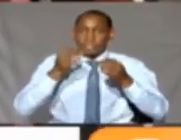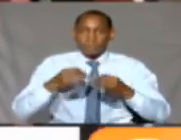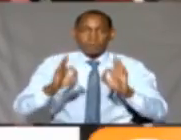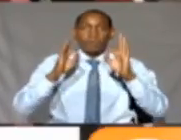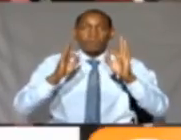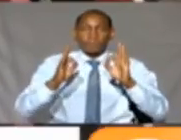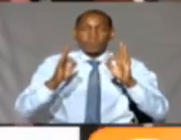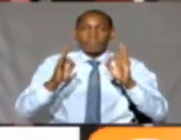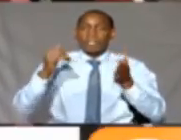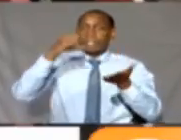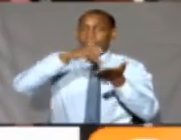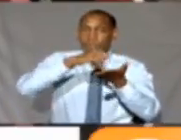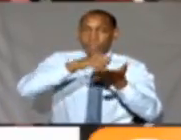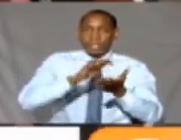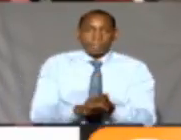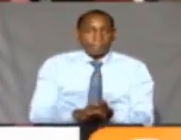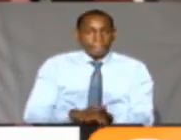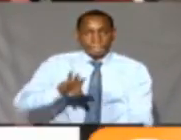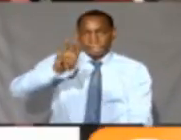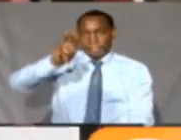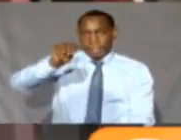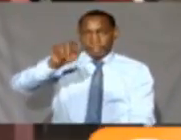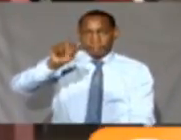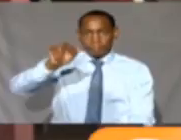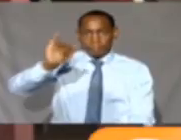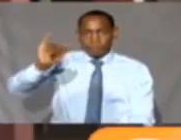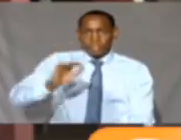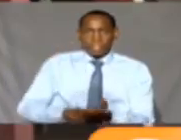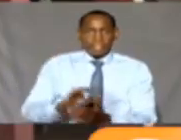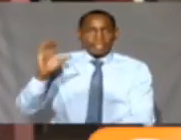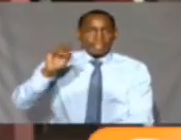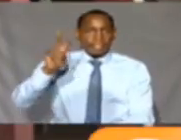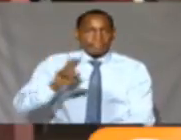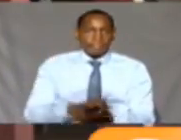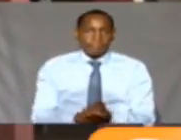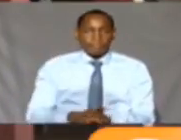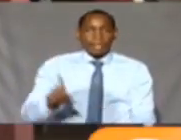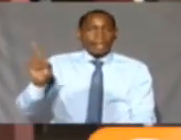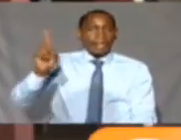itajumuishwa. Makori Ongechi, runinga ya Citizen, Nairobi.